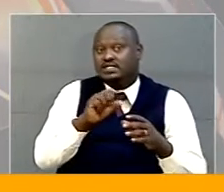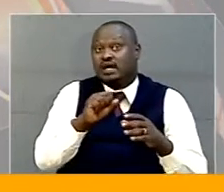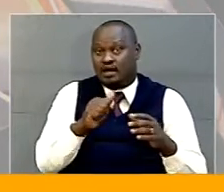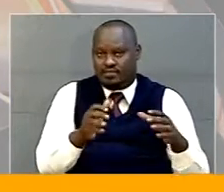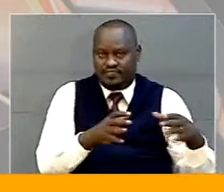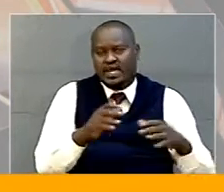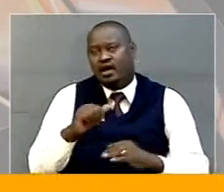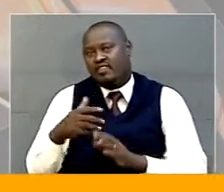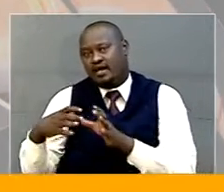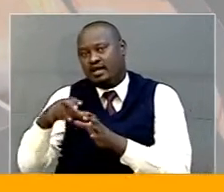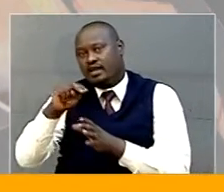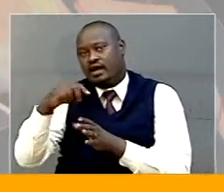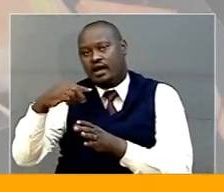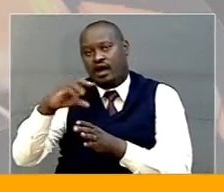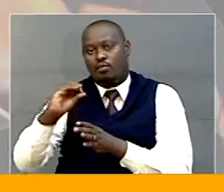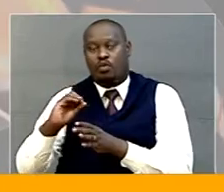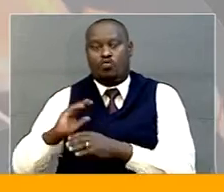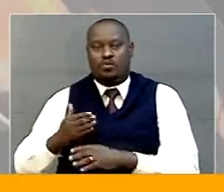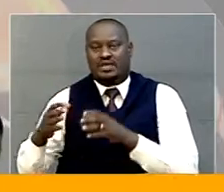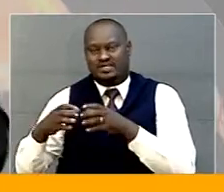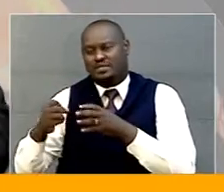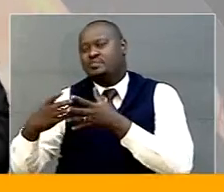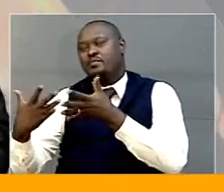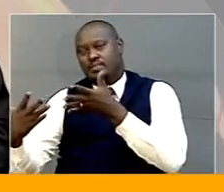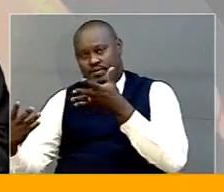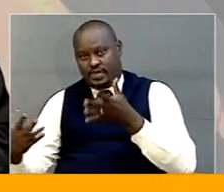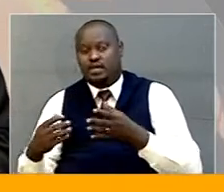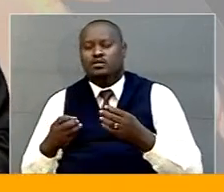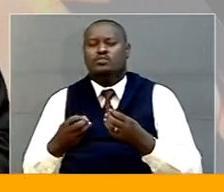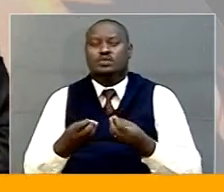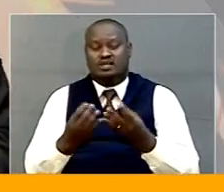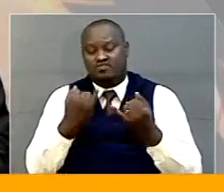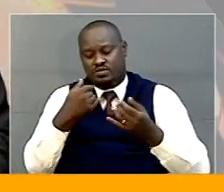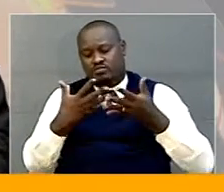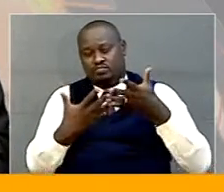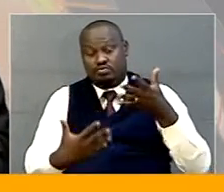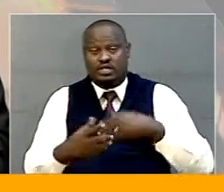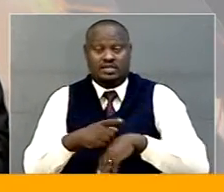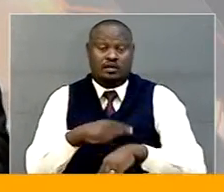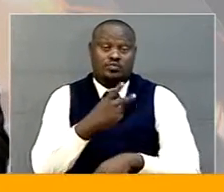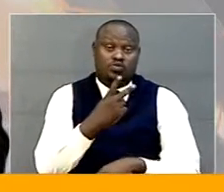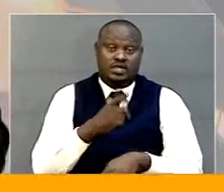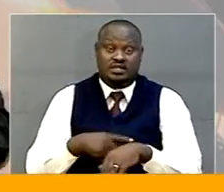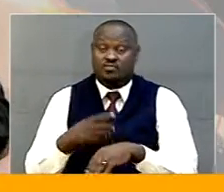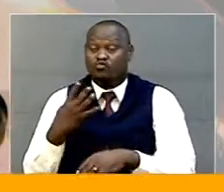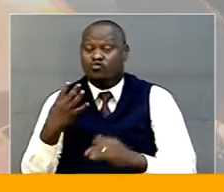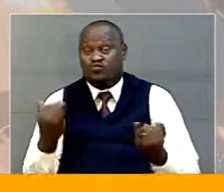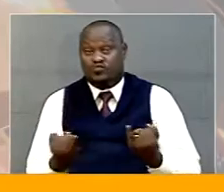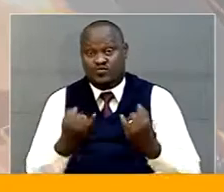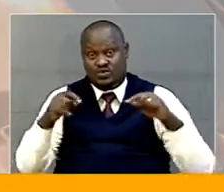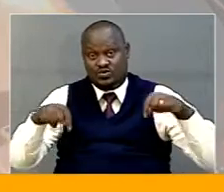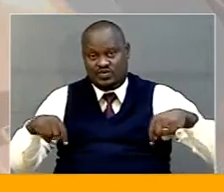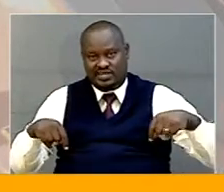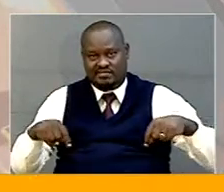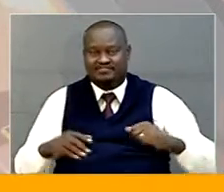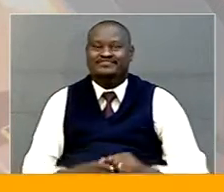ekirala kirimu Nangabo Women Team. N'ebirala ebisinga tujja kubikutuusaako mawulire gaffe aganaddirira ku ssaawa bbiri ne ku ssaawa nnya agajja okubeera mu